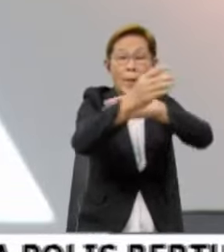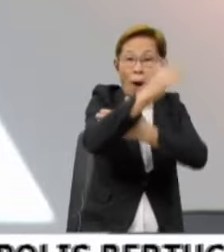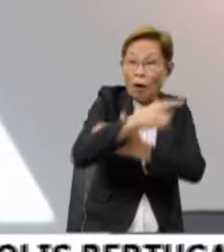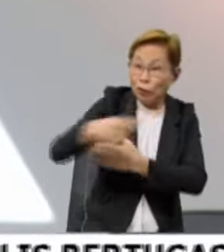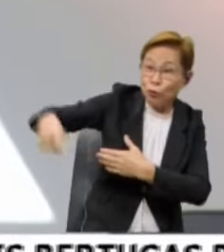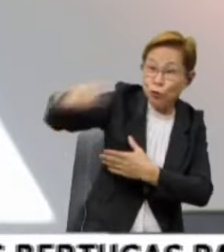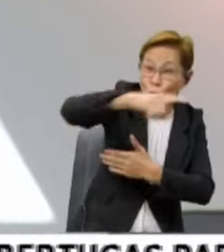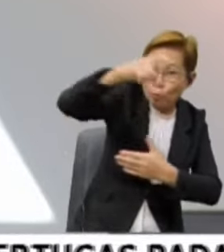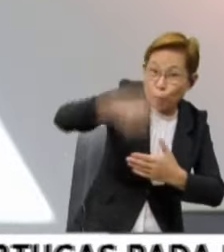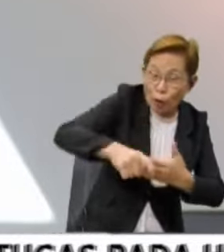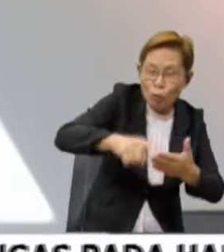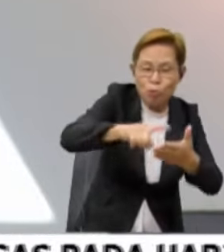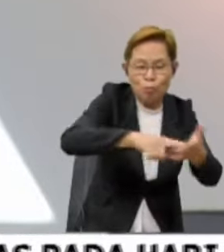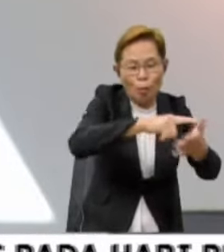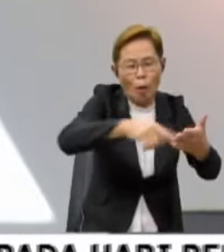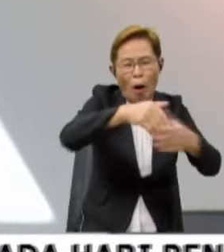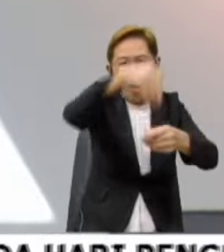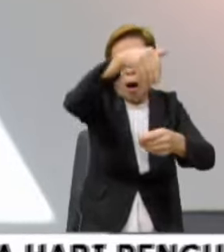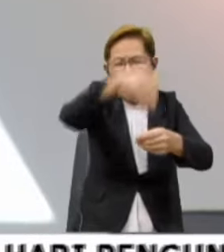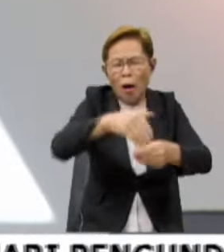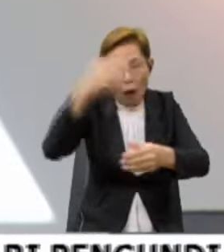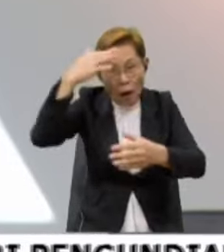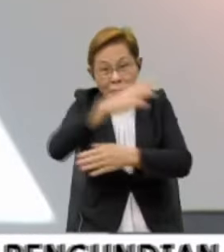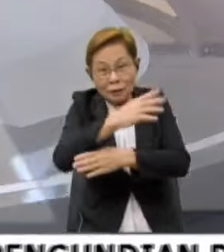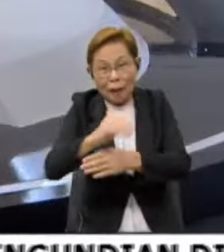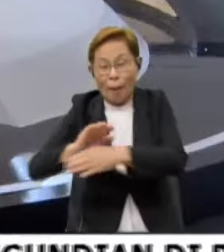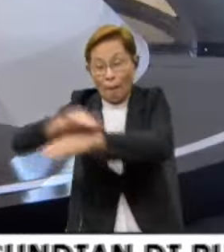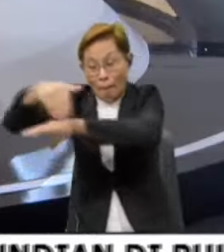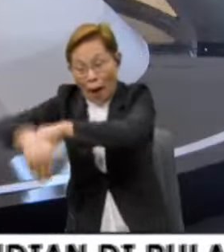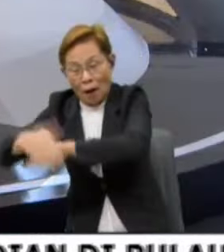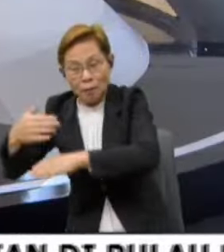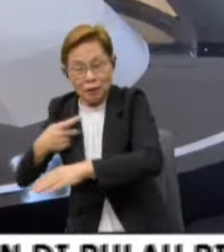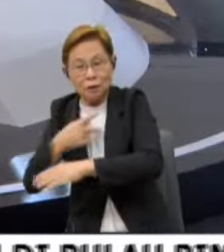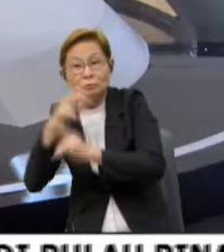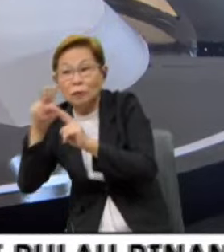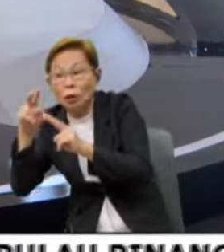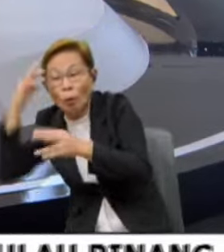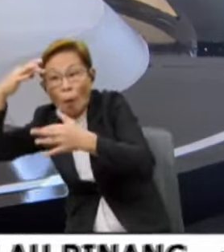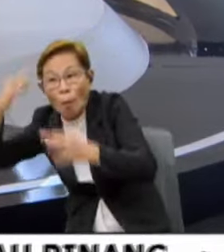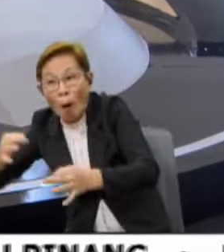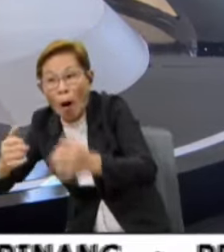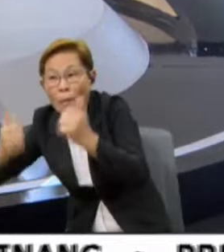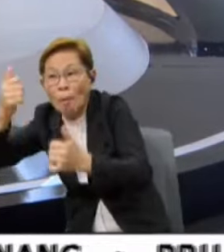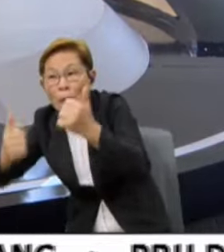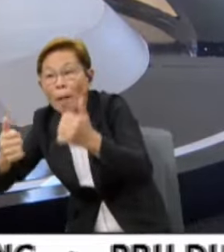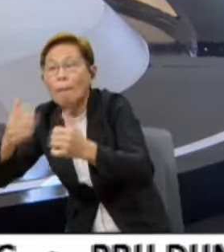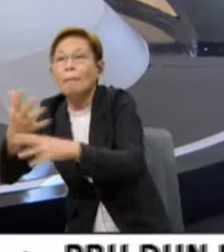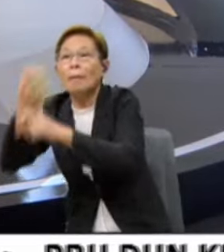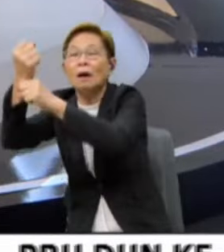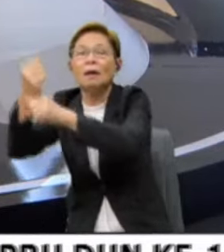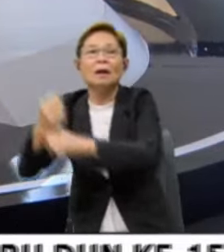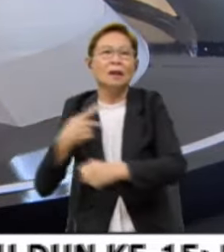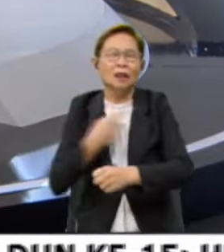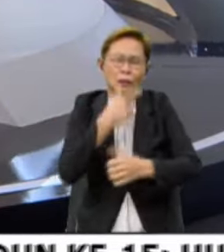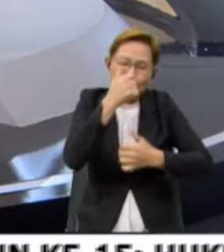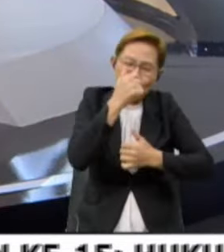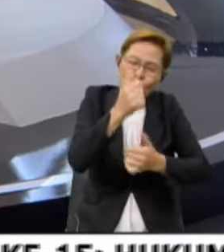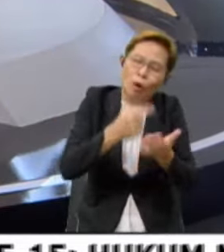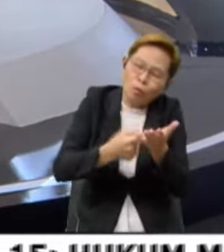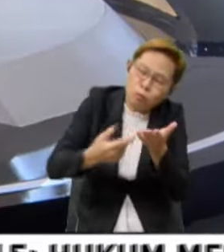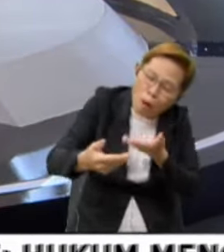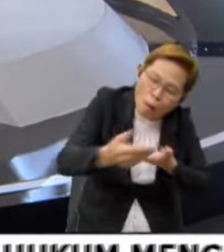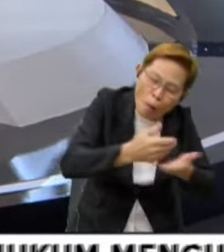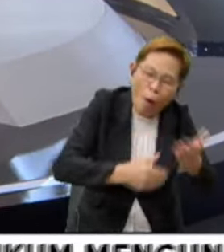mengundi dan juga kita akan melihat Apakah keputusannya pada tengah malam dan Oke jumpa pada hari ini kita mematuhi peraturan-peraturan pilihan rakyat kita cenderung untuk